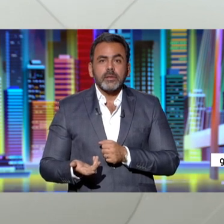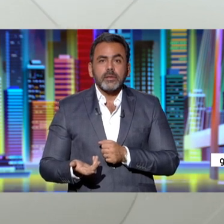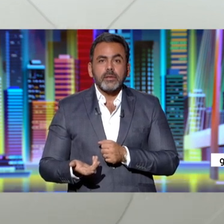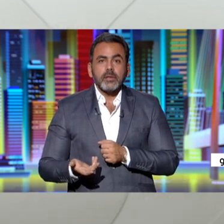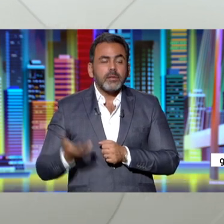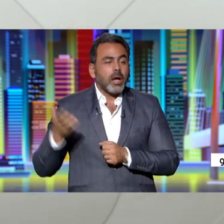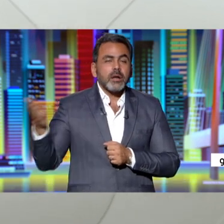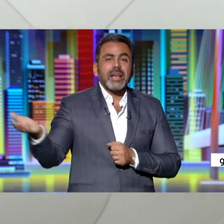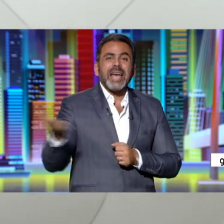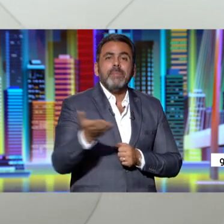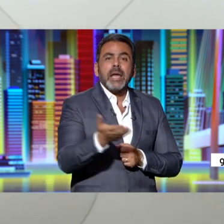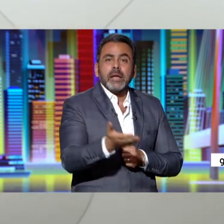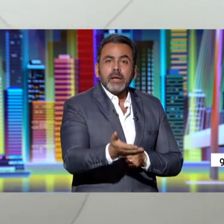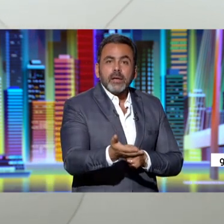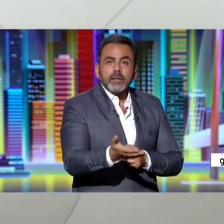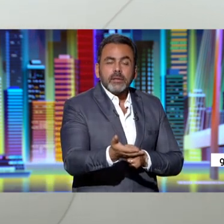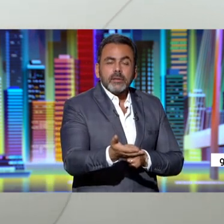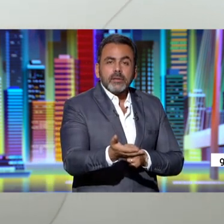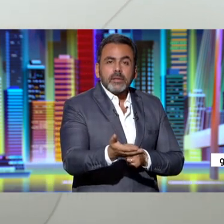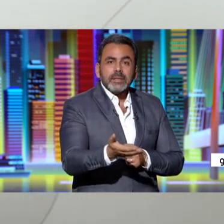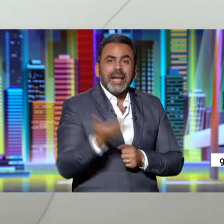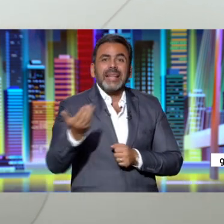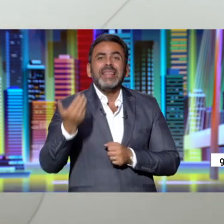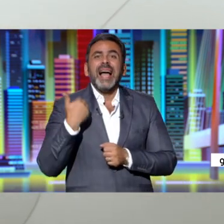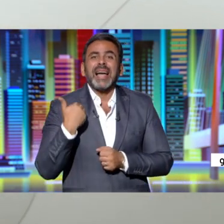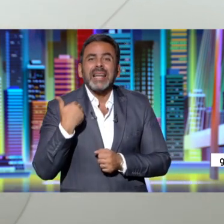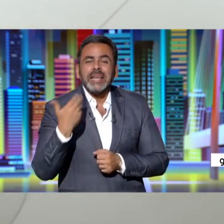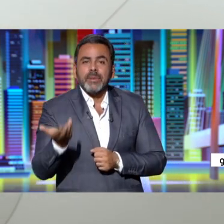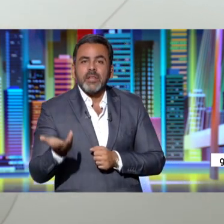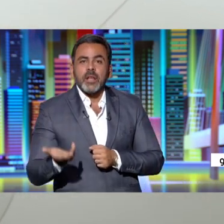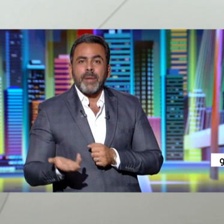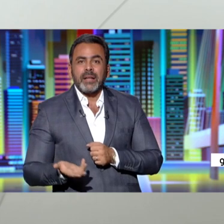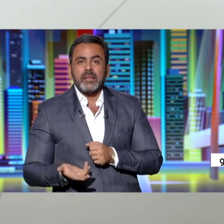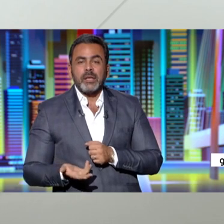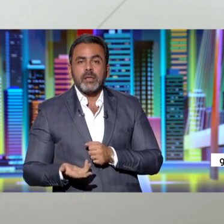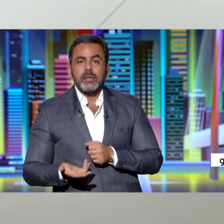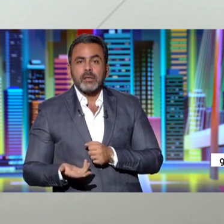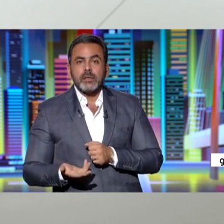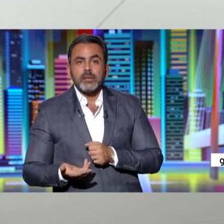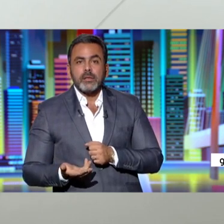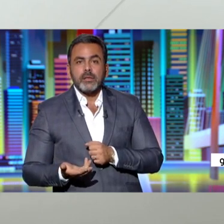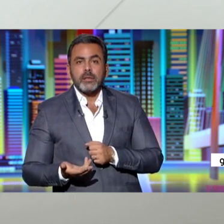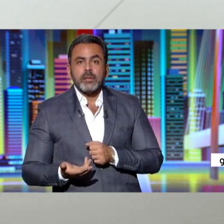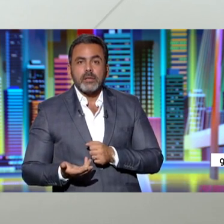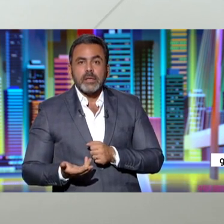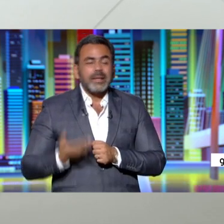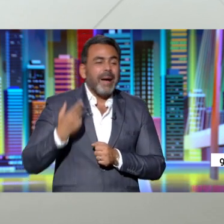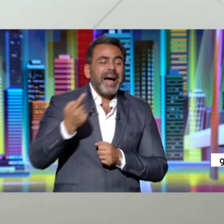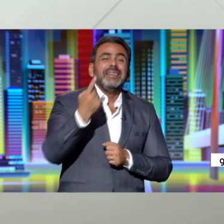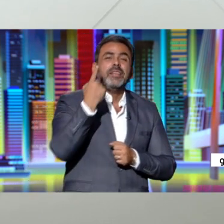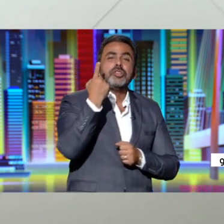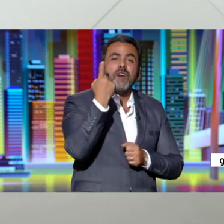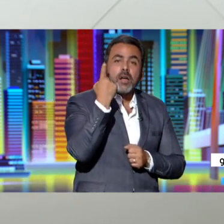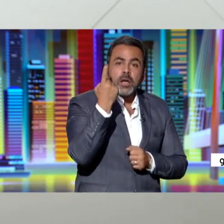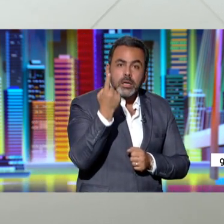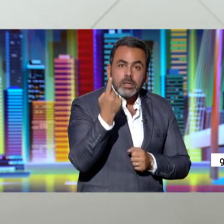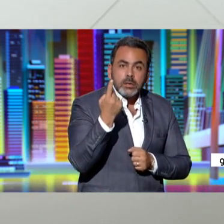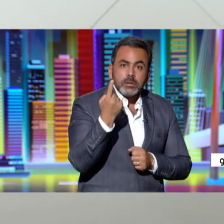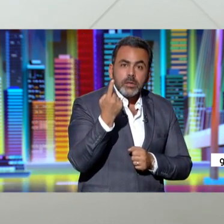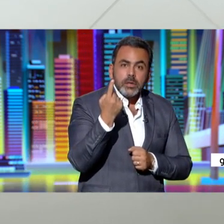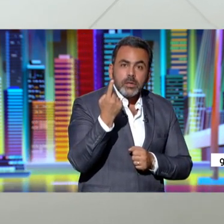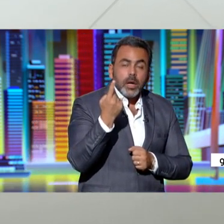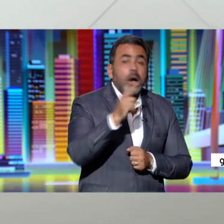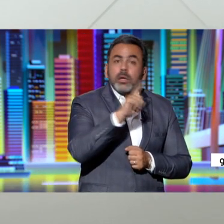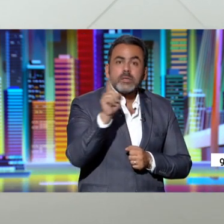اين ده قرار خيبان ده احنا اضحك علينا 2 ا ا ده ما حدش